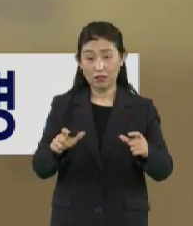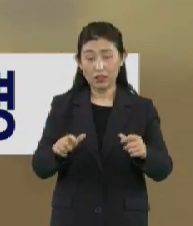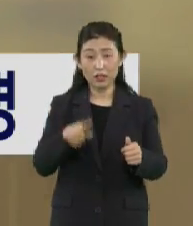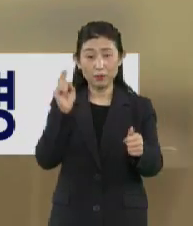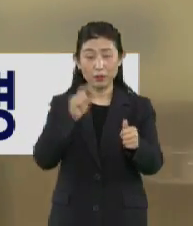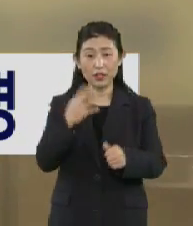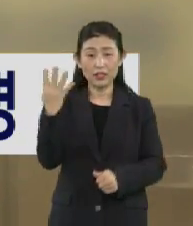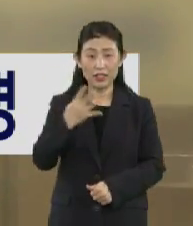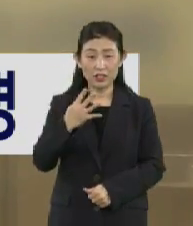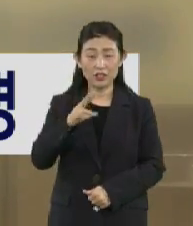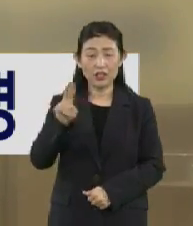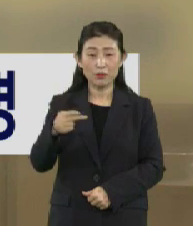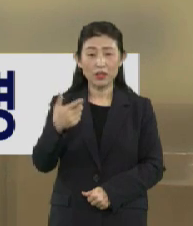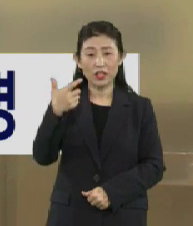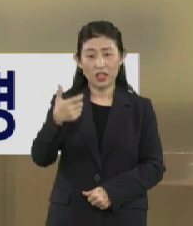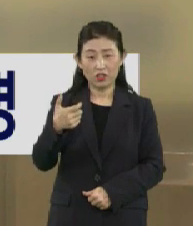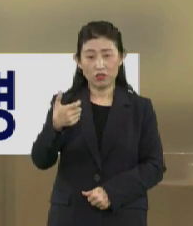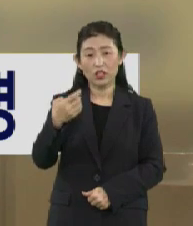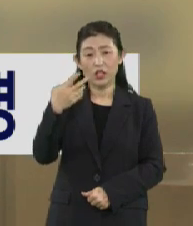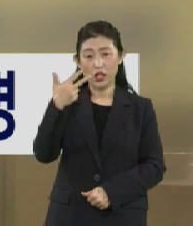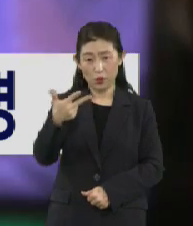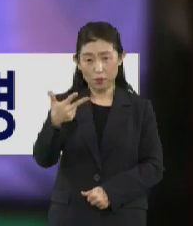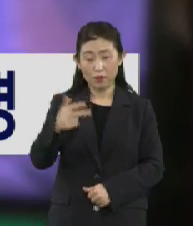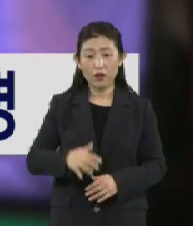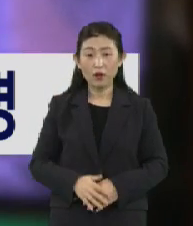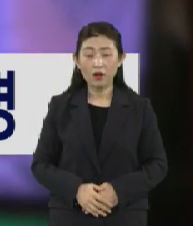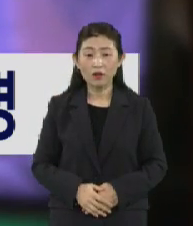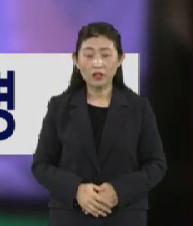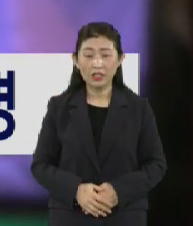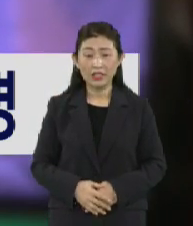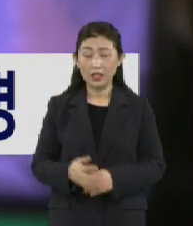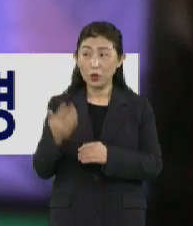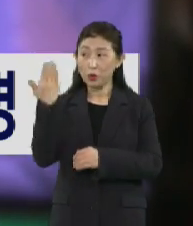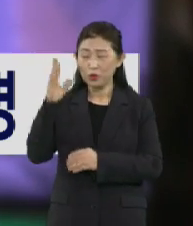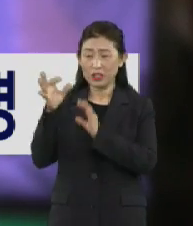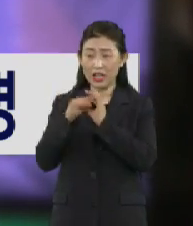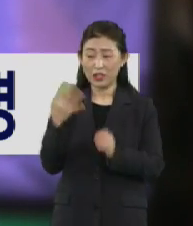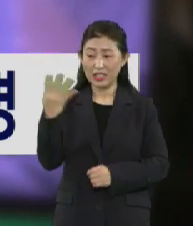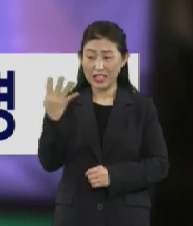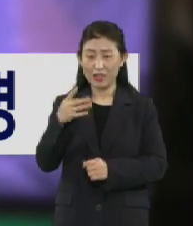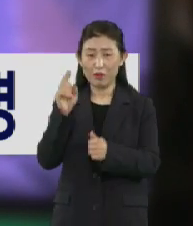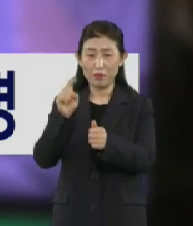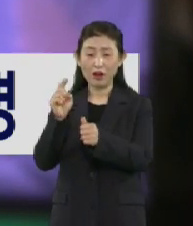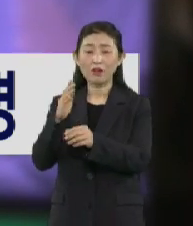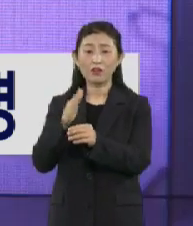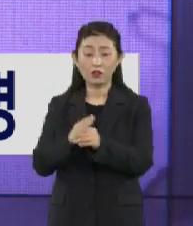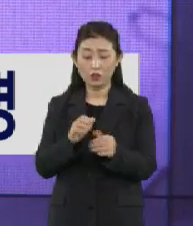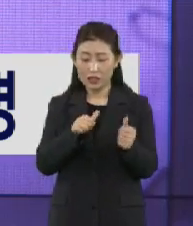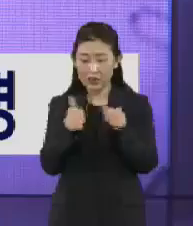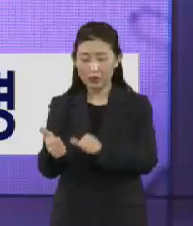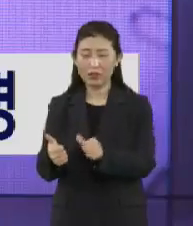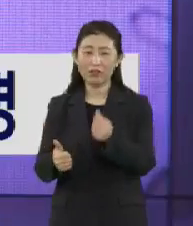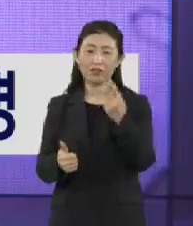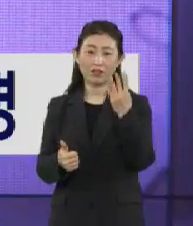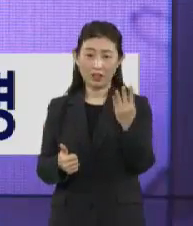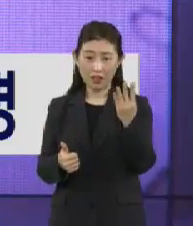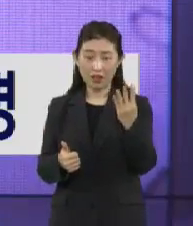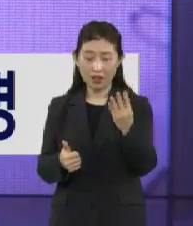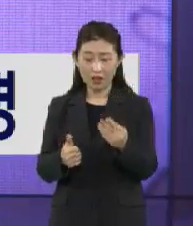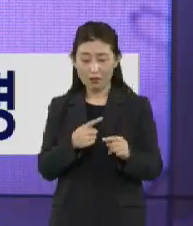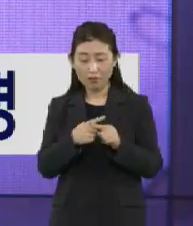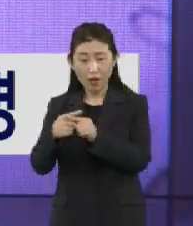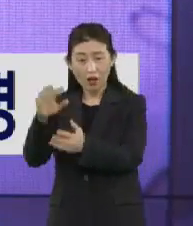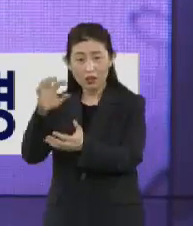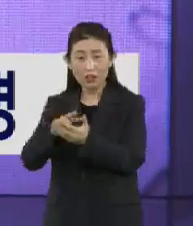4200 67명이 학생 되면서 나흘 연속 4000명 때가 이어지고 있고 사망자도 4명이 주가 될 누적